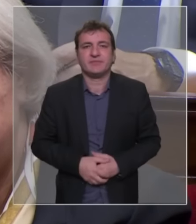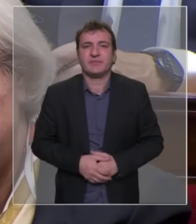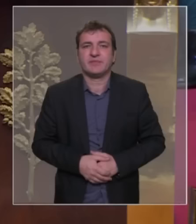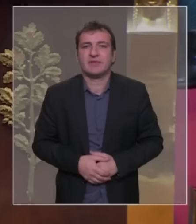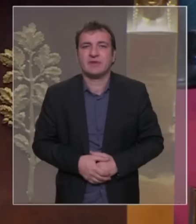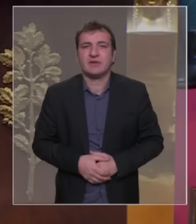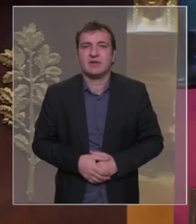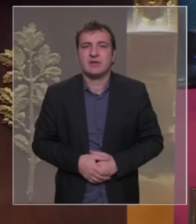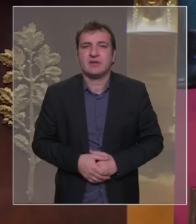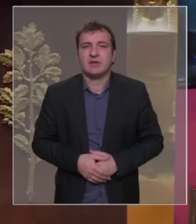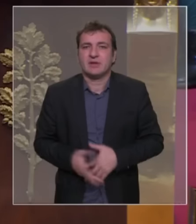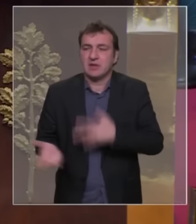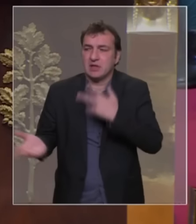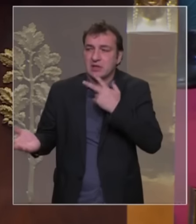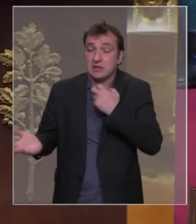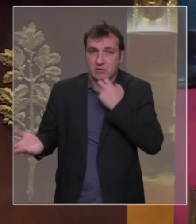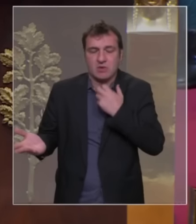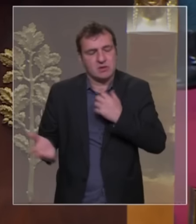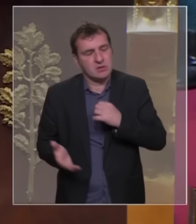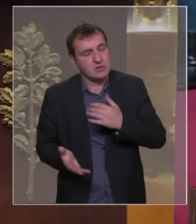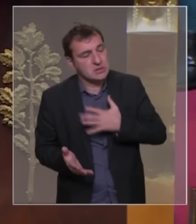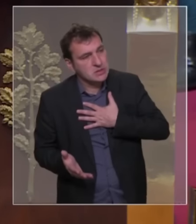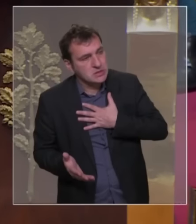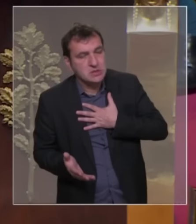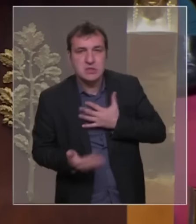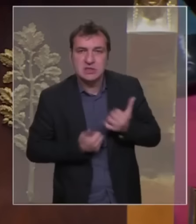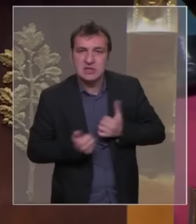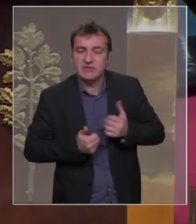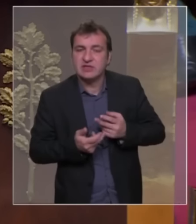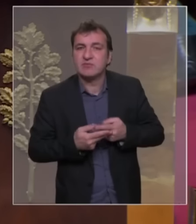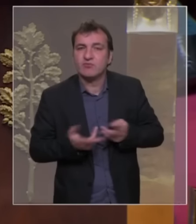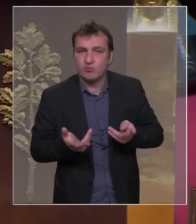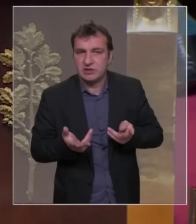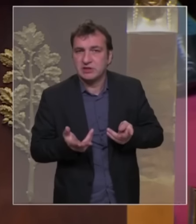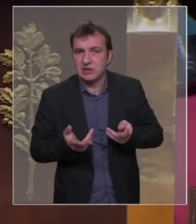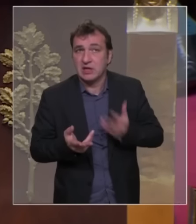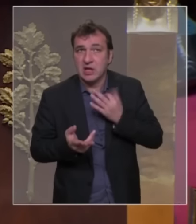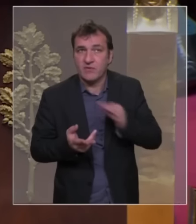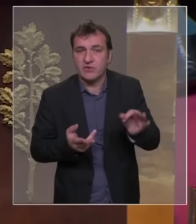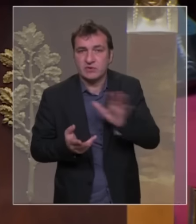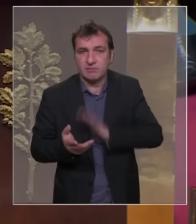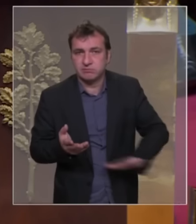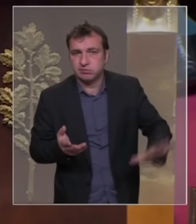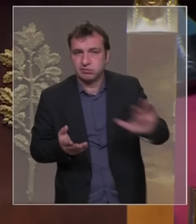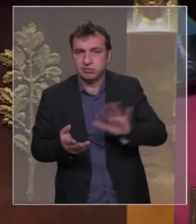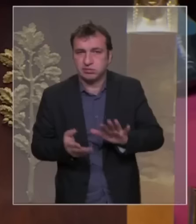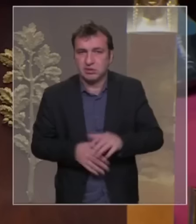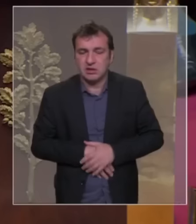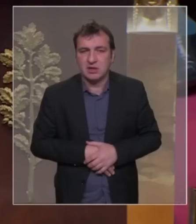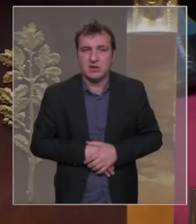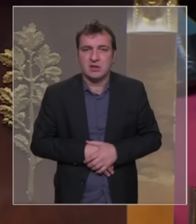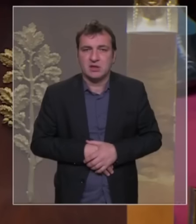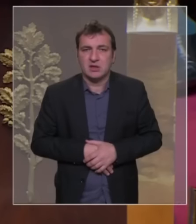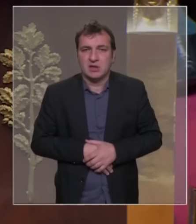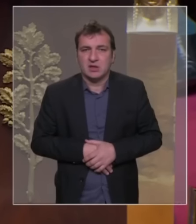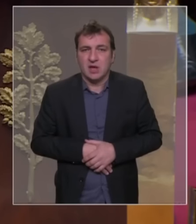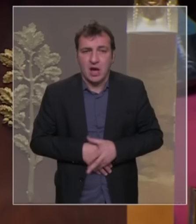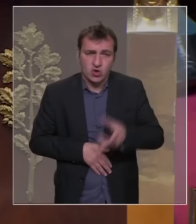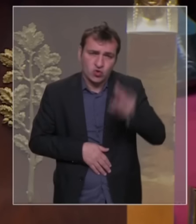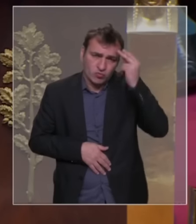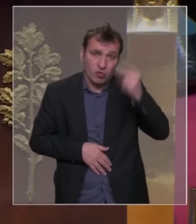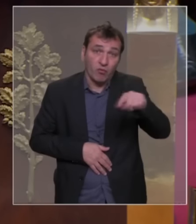Nos compatriotes sont attachés à leurs services publics dans tous les territoires. Et je comprends, vous comprenez, vous savez leur colère, leur